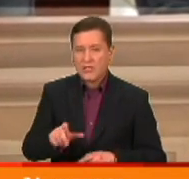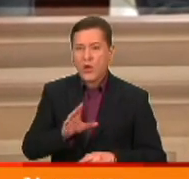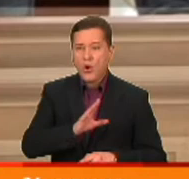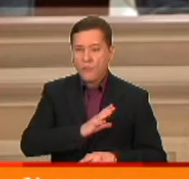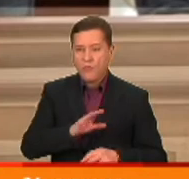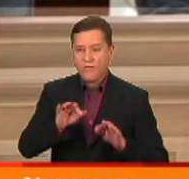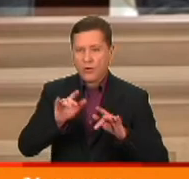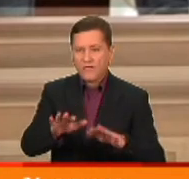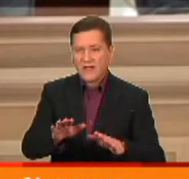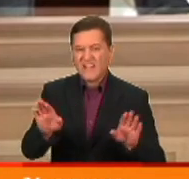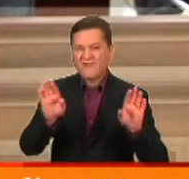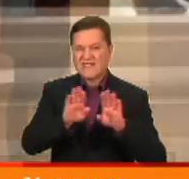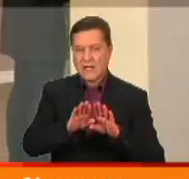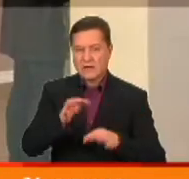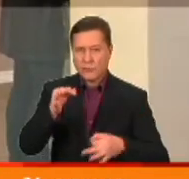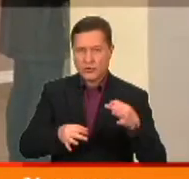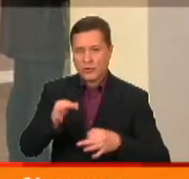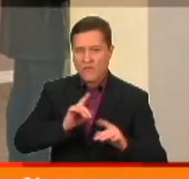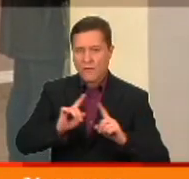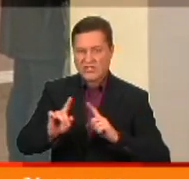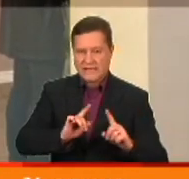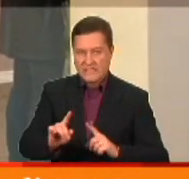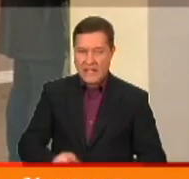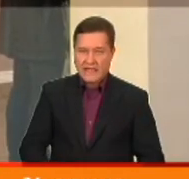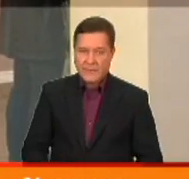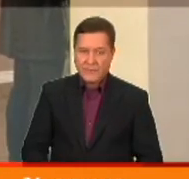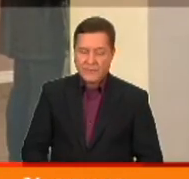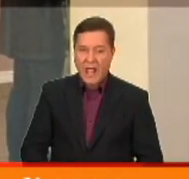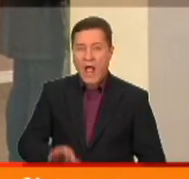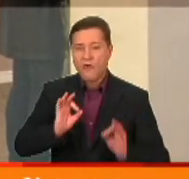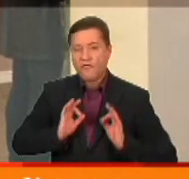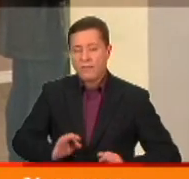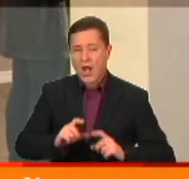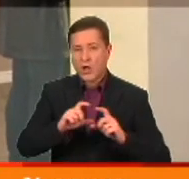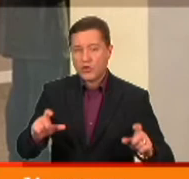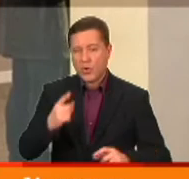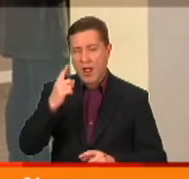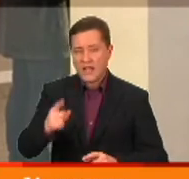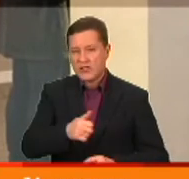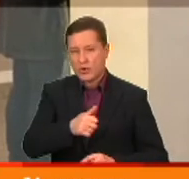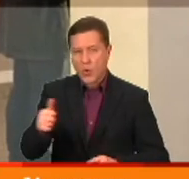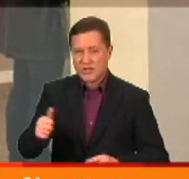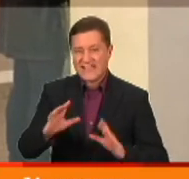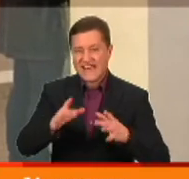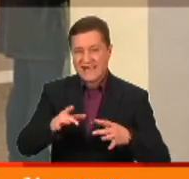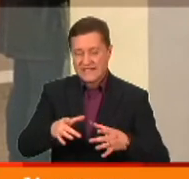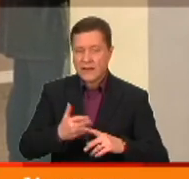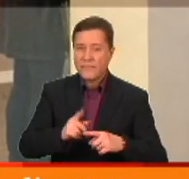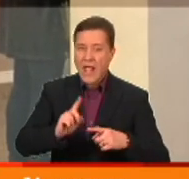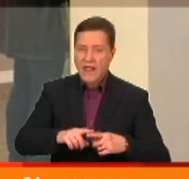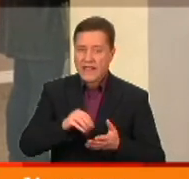також в закритому судовому засіданні. У прокуратури є ще один козир, це диски, на яких